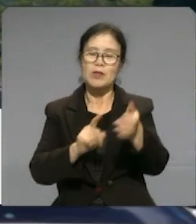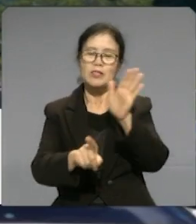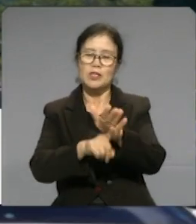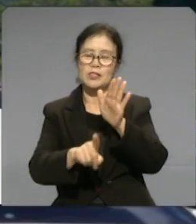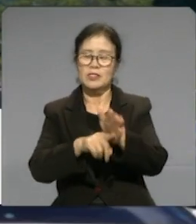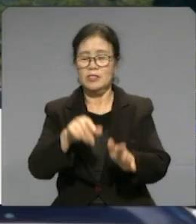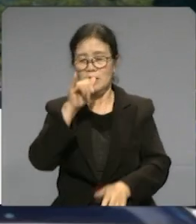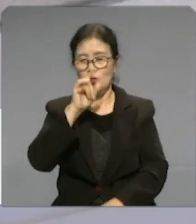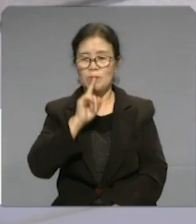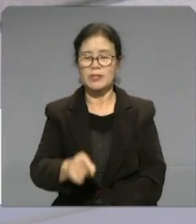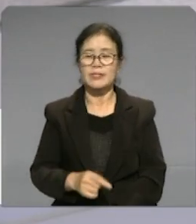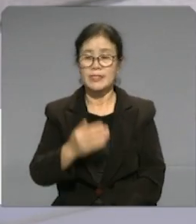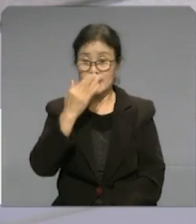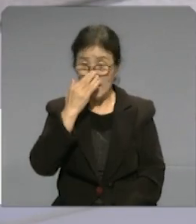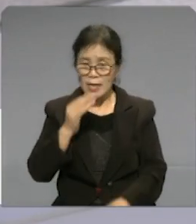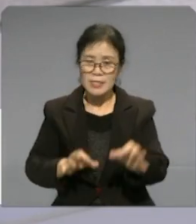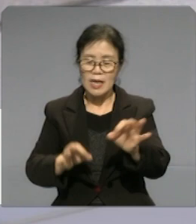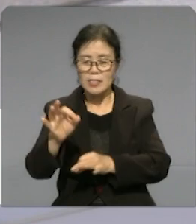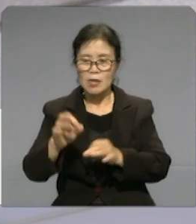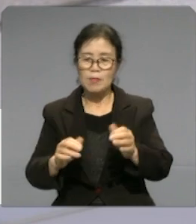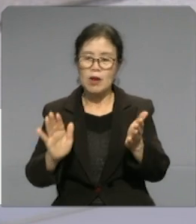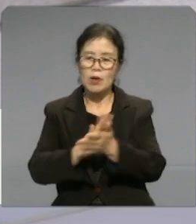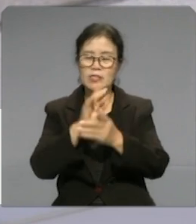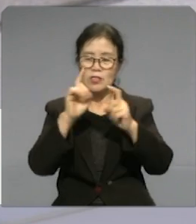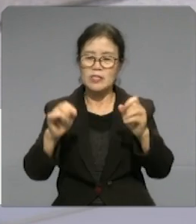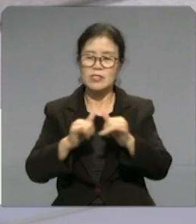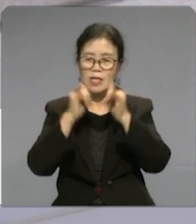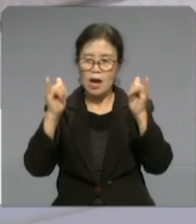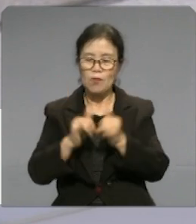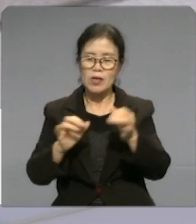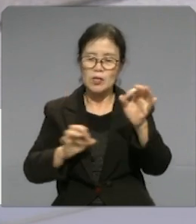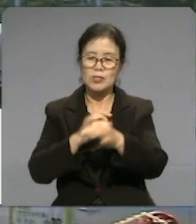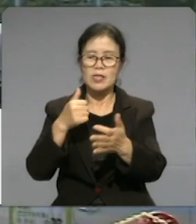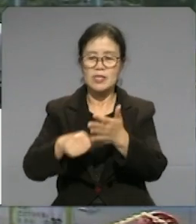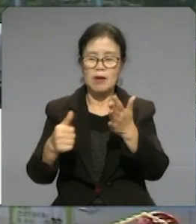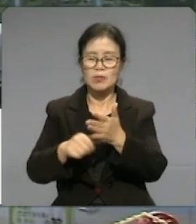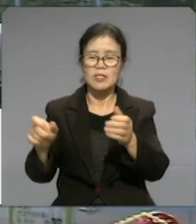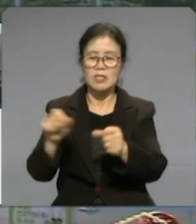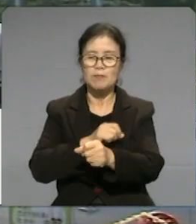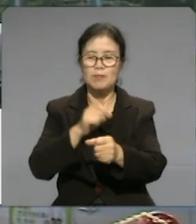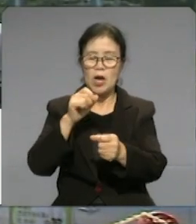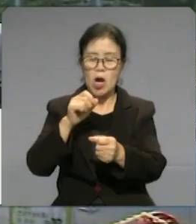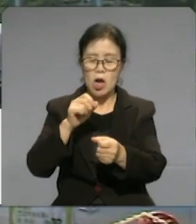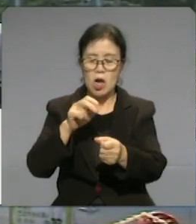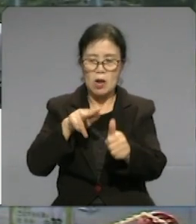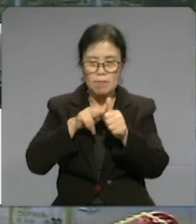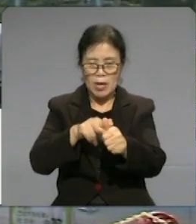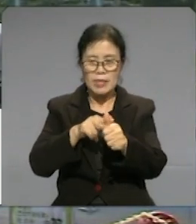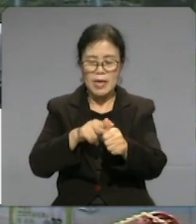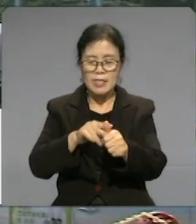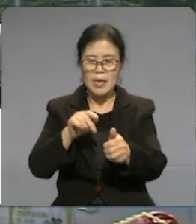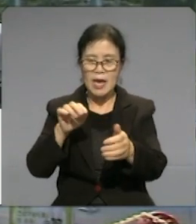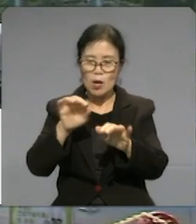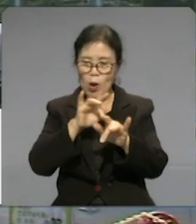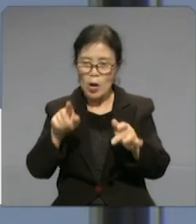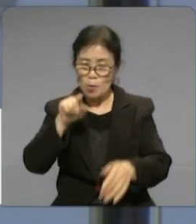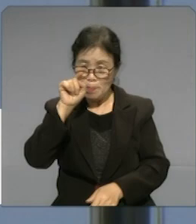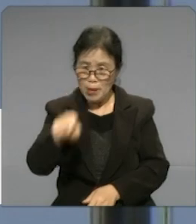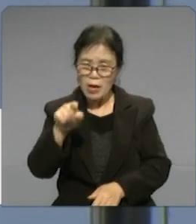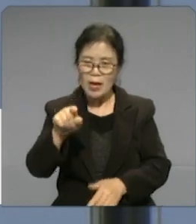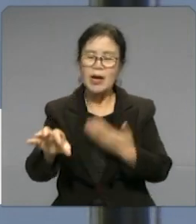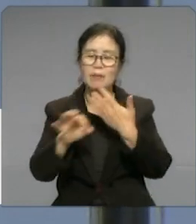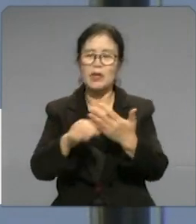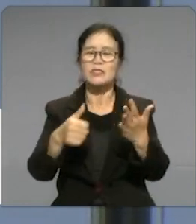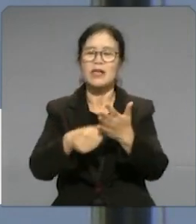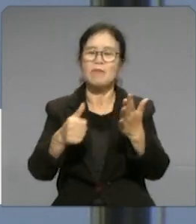밝혔습니다 착한 상점에서 화성시 사회적 경제 상품 특별전 화사한 마켓 배너를 클릭하면 관련 상품을